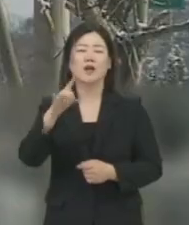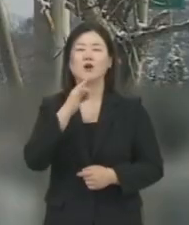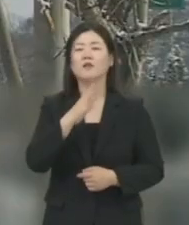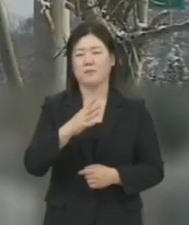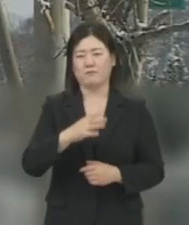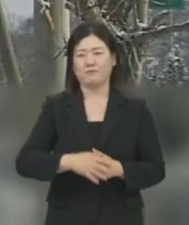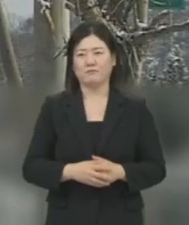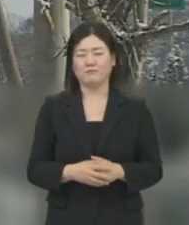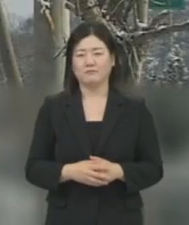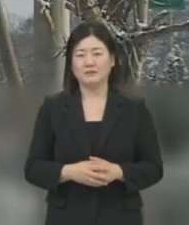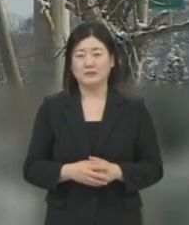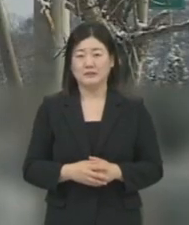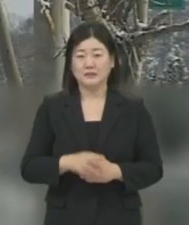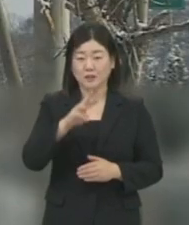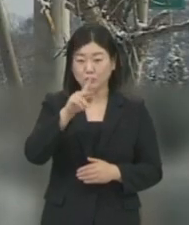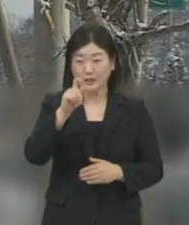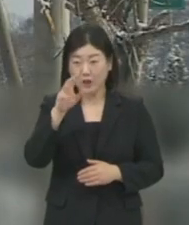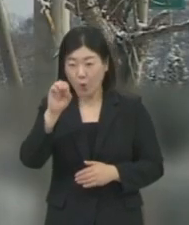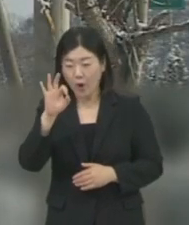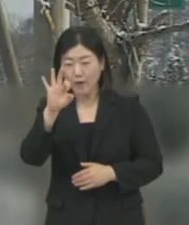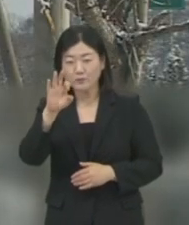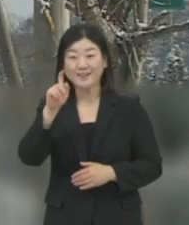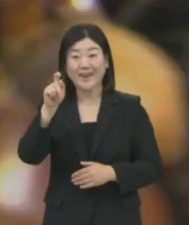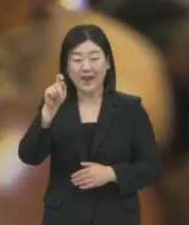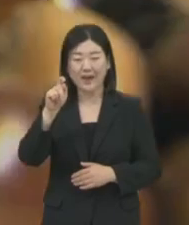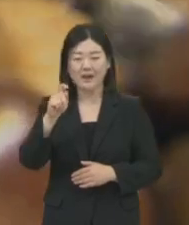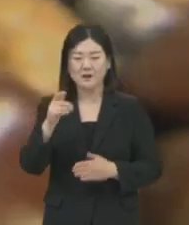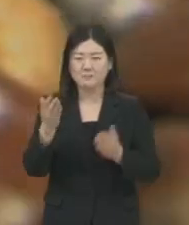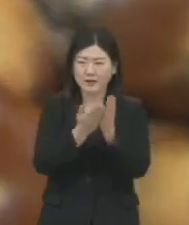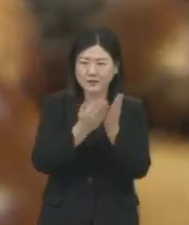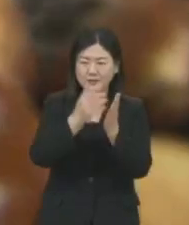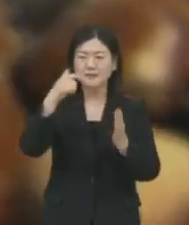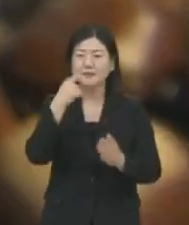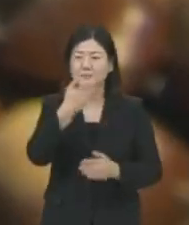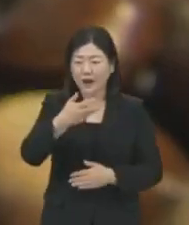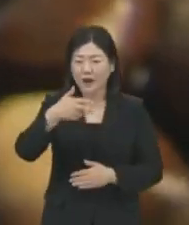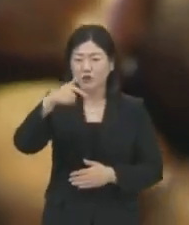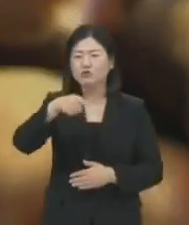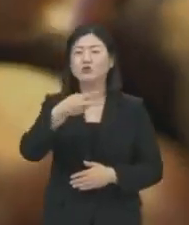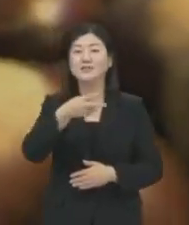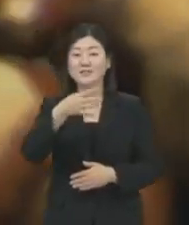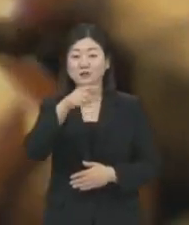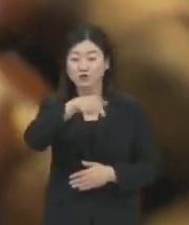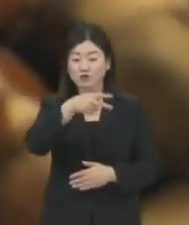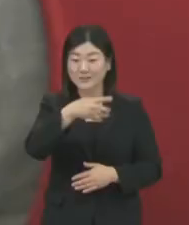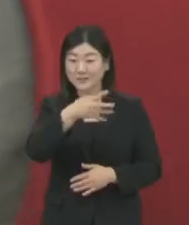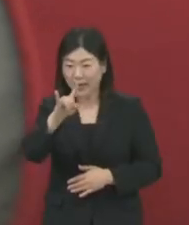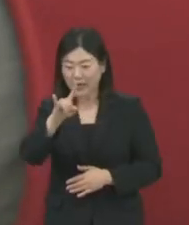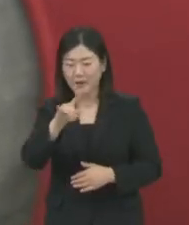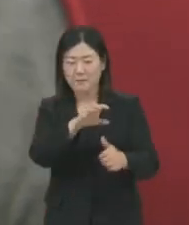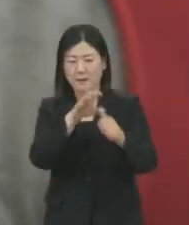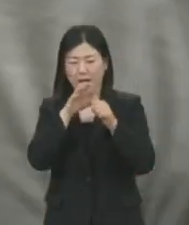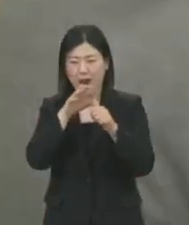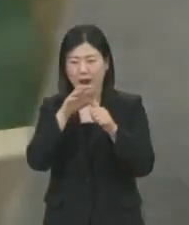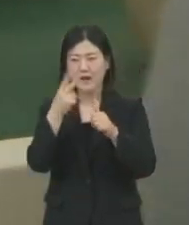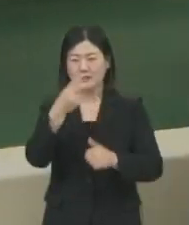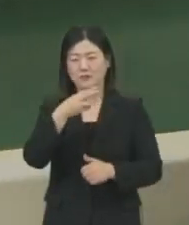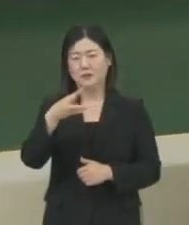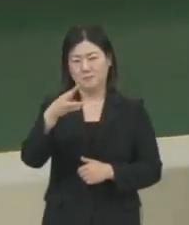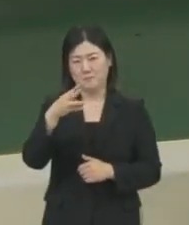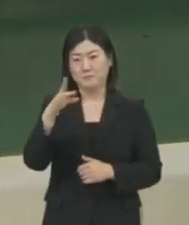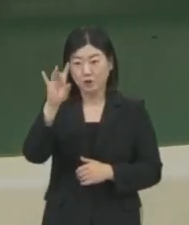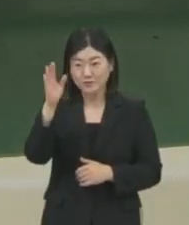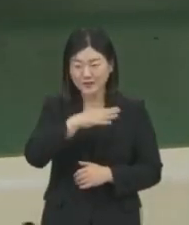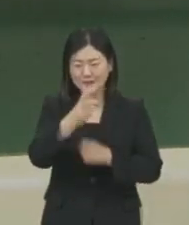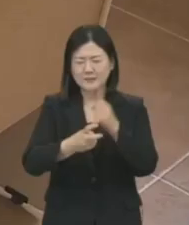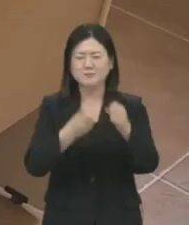유일합니다. WTO와 FTA에 대응하기 위해 금강 나루터인 굿드레의 착안에 2003년 첫 선을 보인 굿드레는